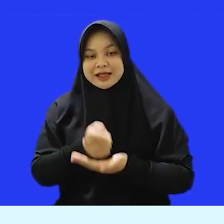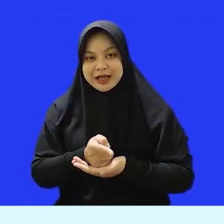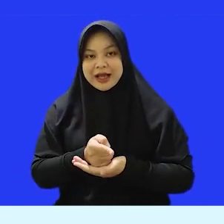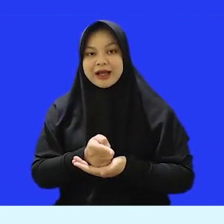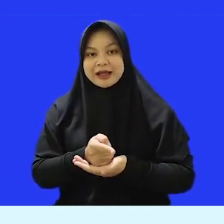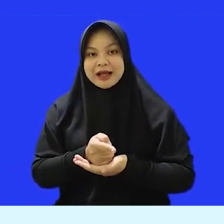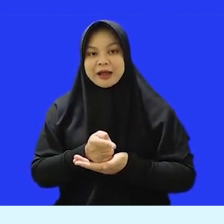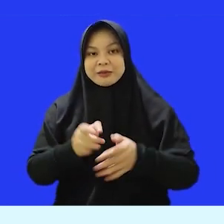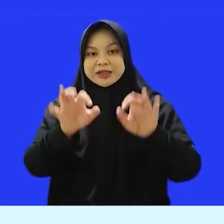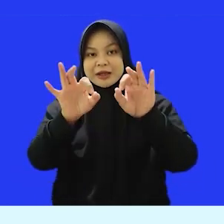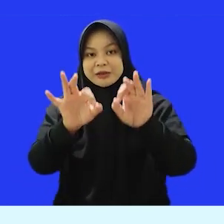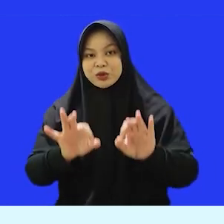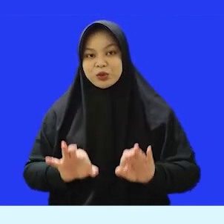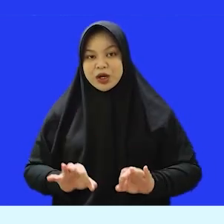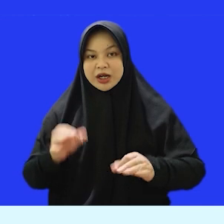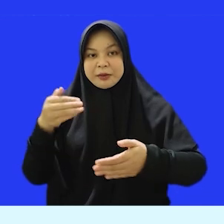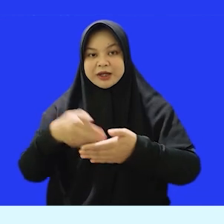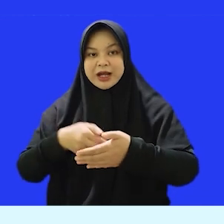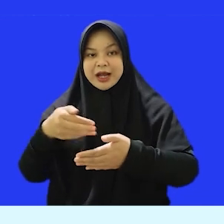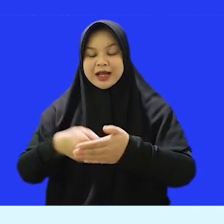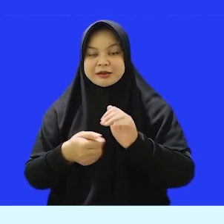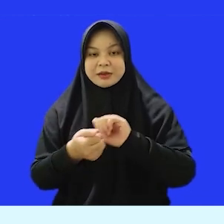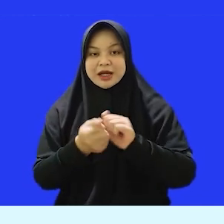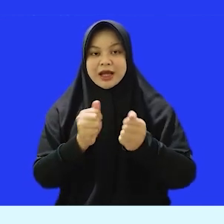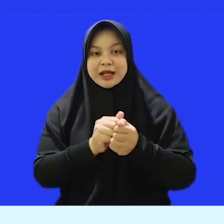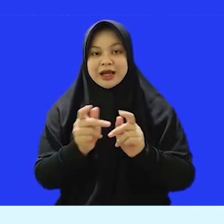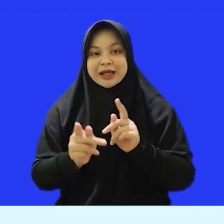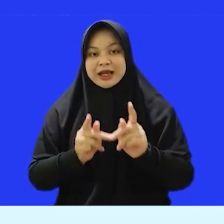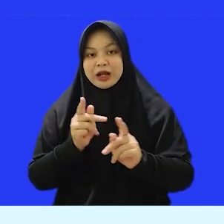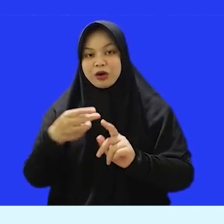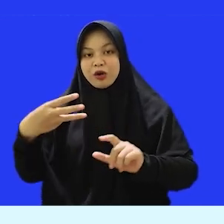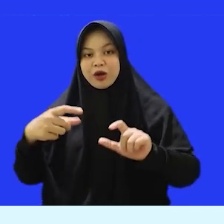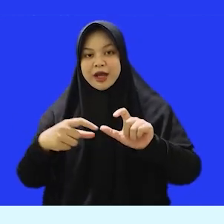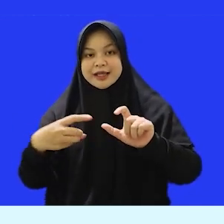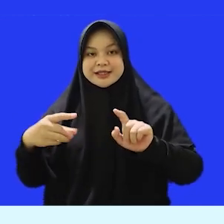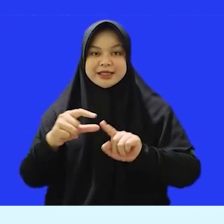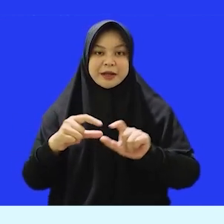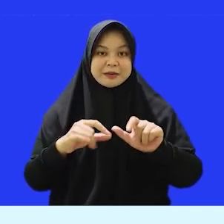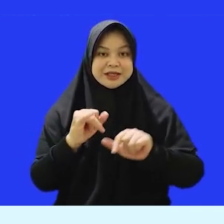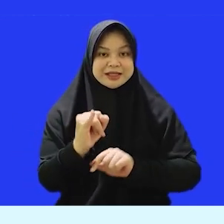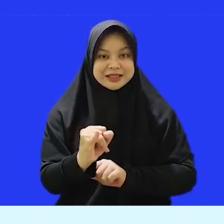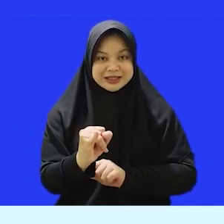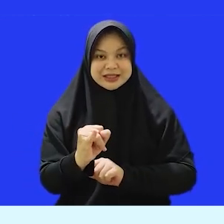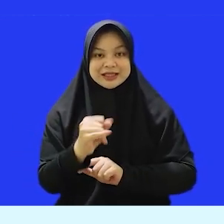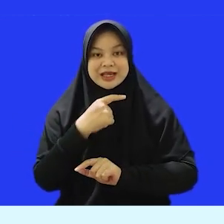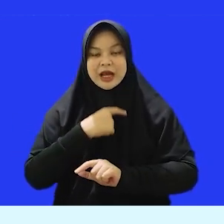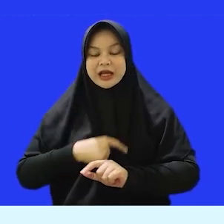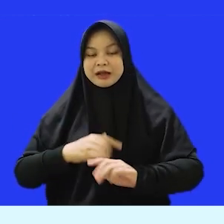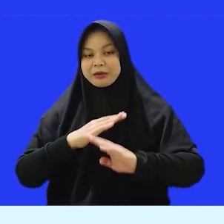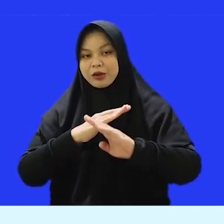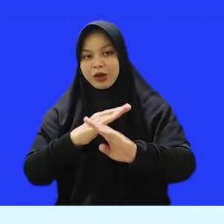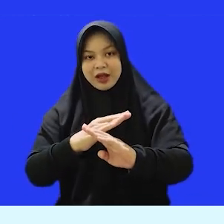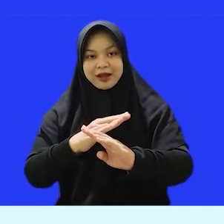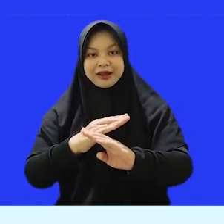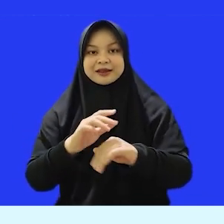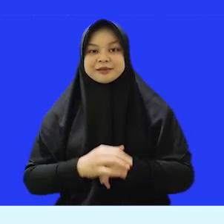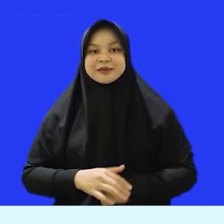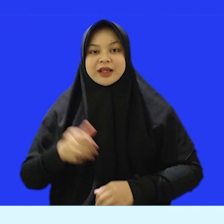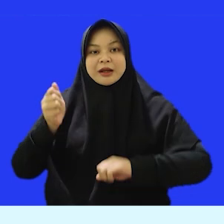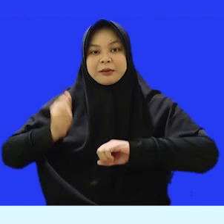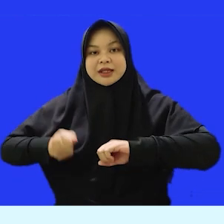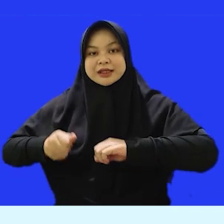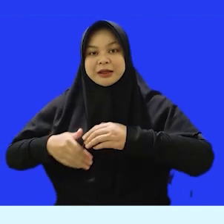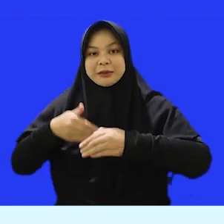untuk menyempurnakan berkas perkara. Apabila eksepsi ditolak oleh majelis hakim, maka persidangan akan